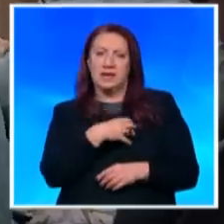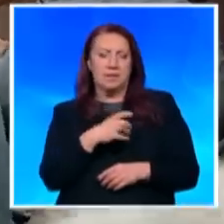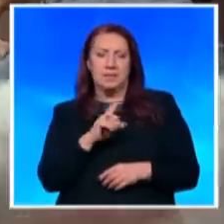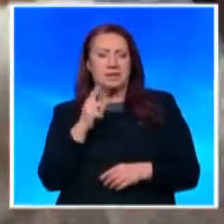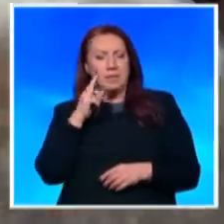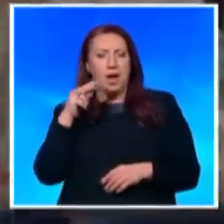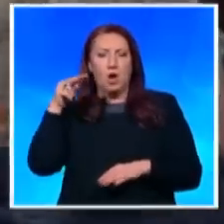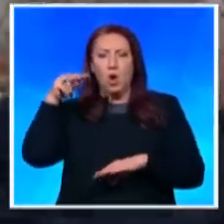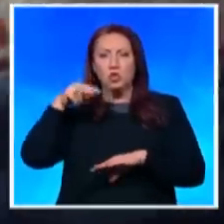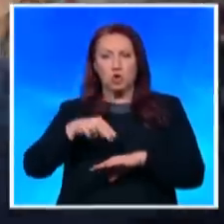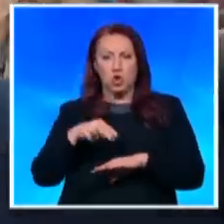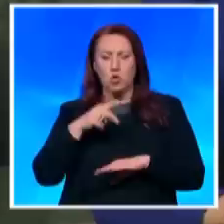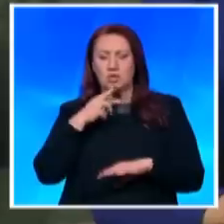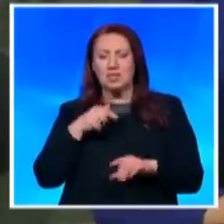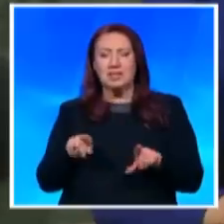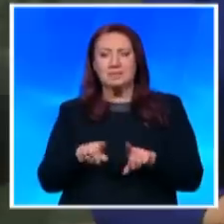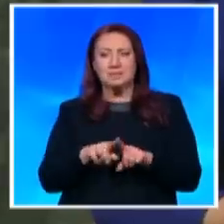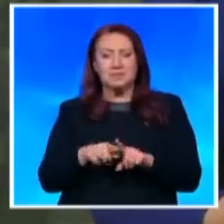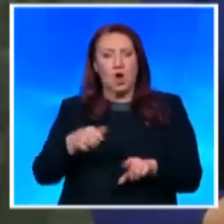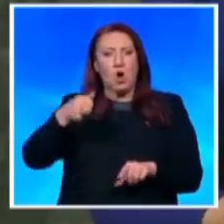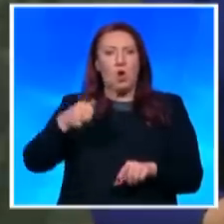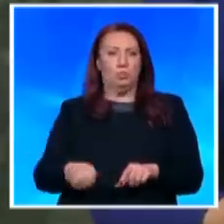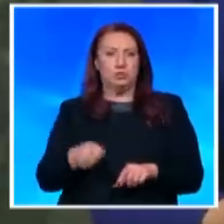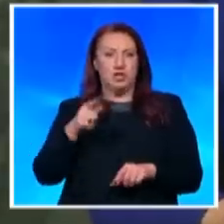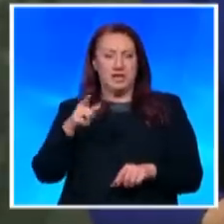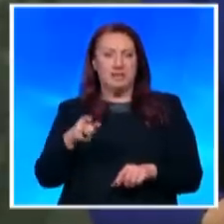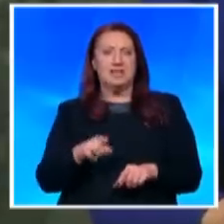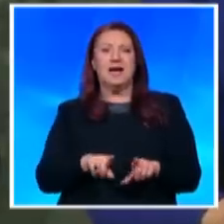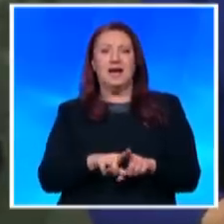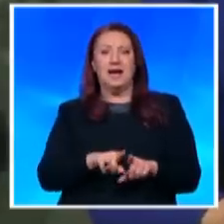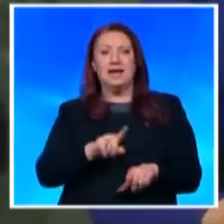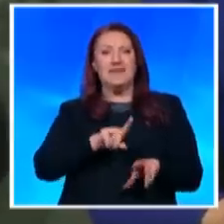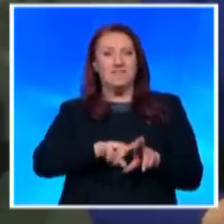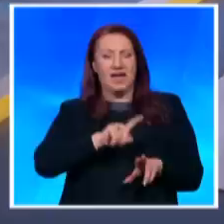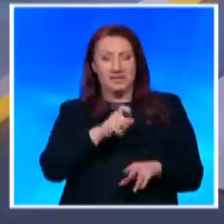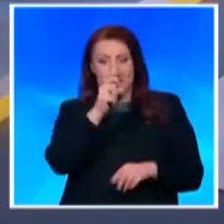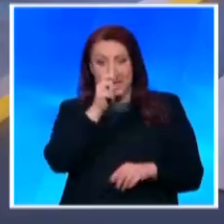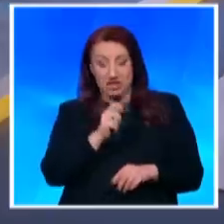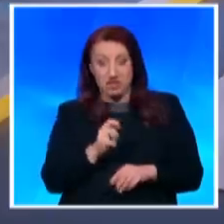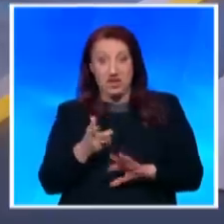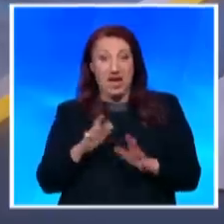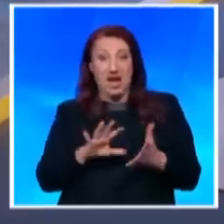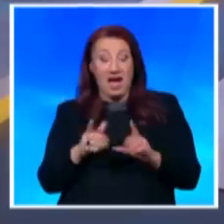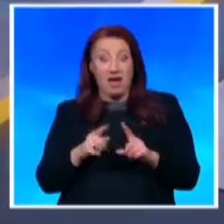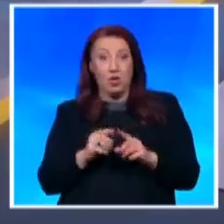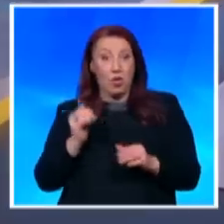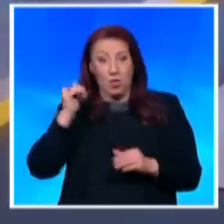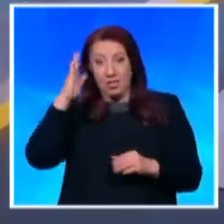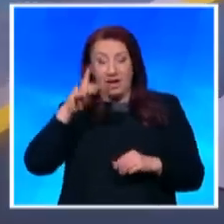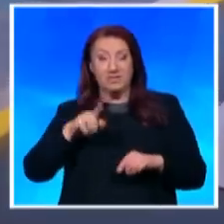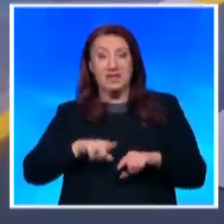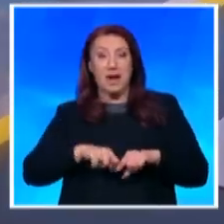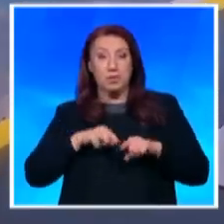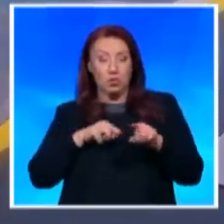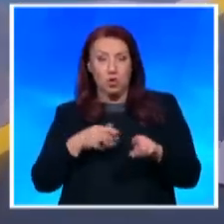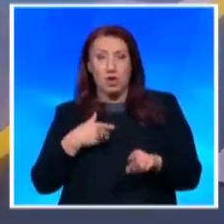Enter на Гешев. А ако главният прокурор поиска да свали имунитета на Бойко Борисов, това ще е сигнал за репресия, обясни Томислав